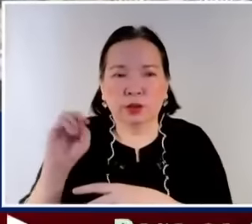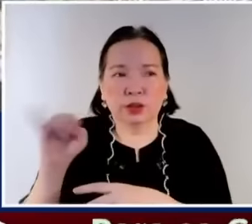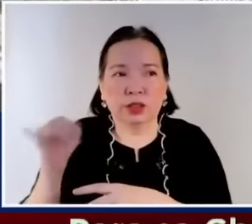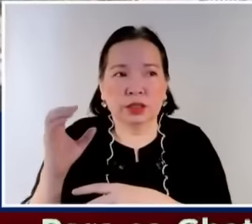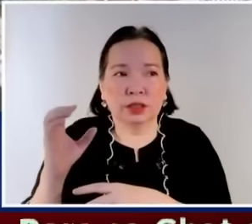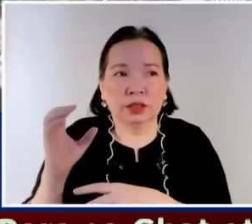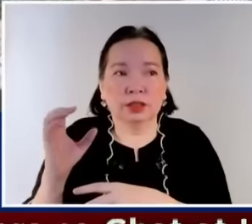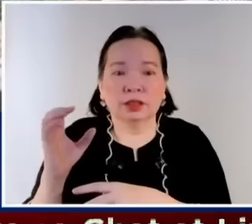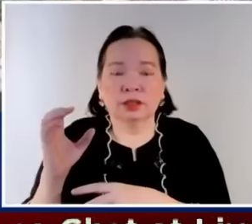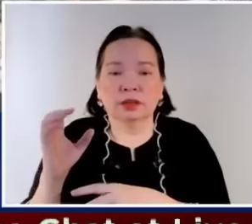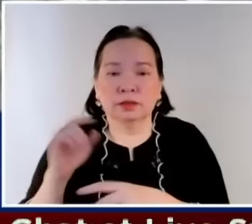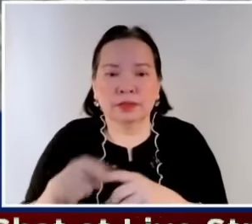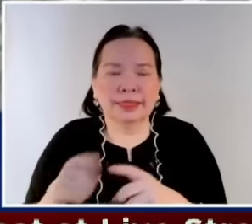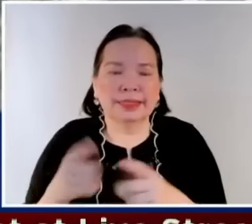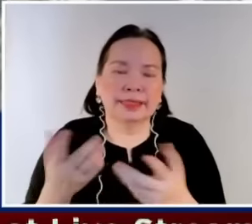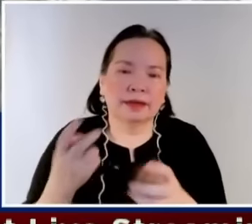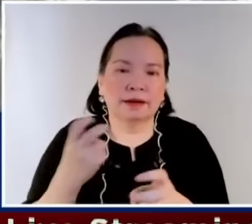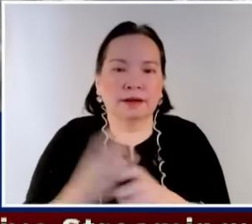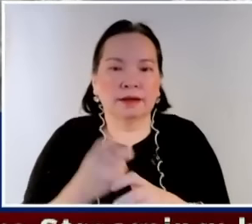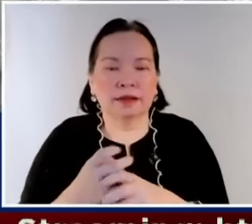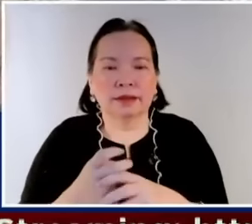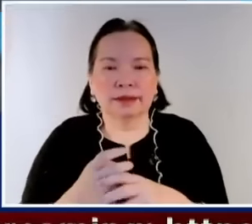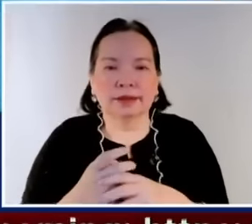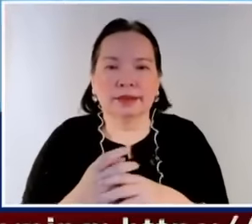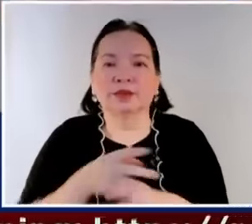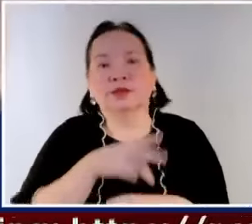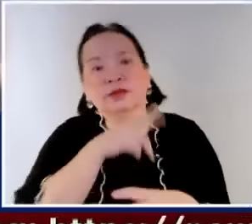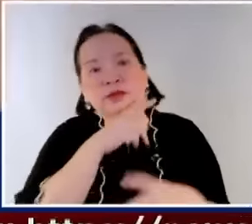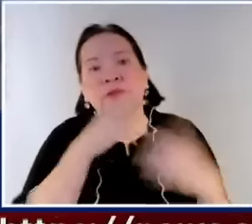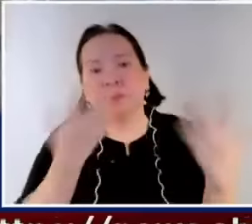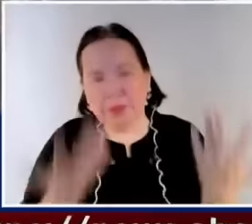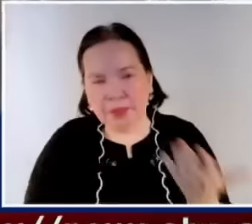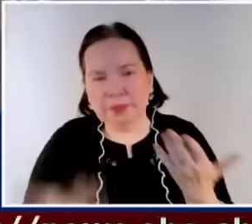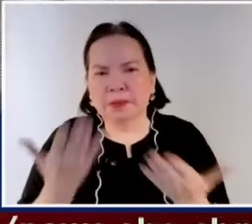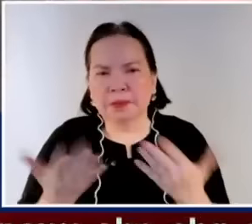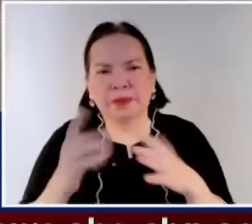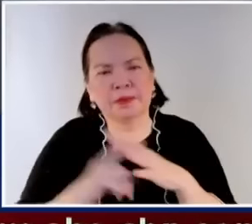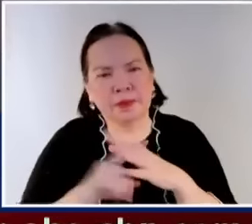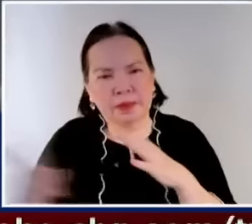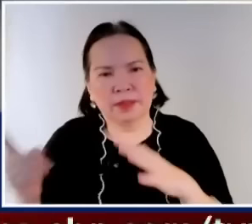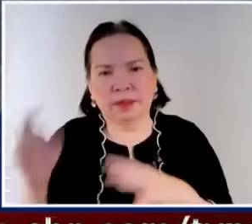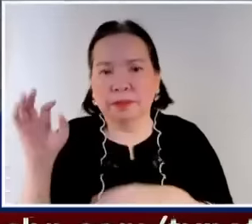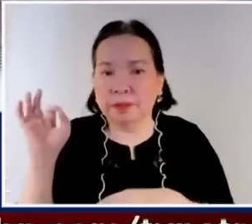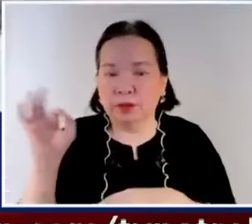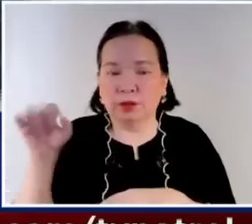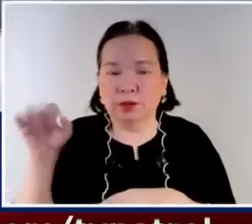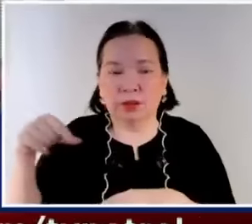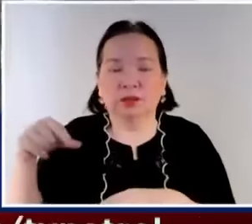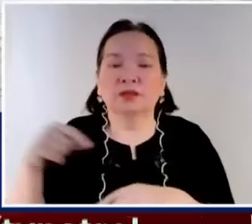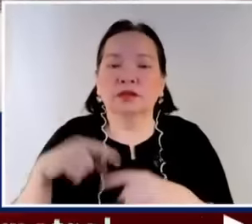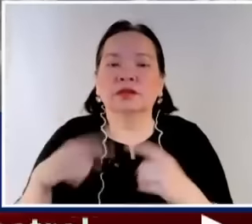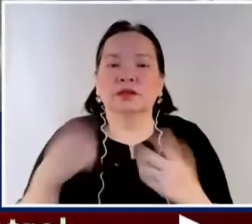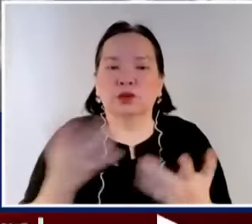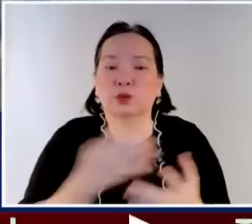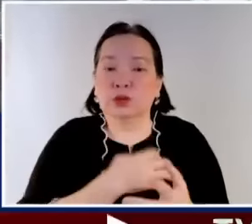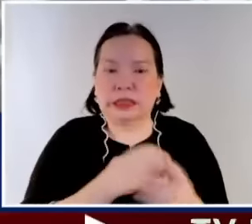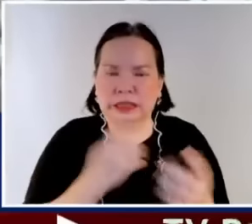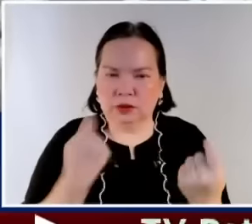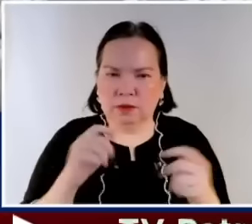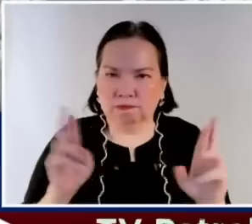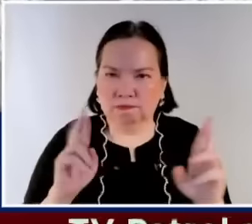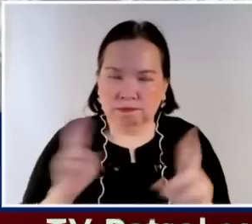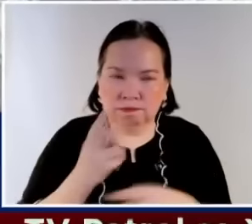umano mayaalis ang posibilidad na tumakas si Pastor Quiboloy, bagay na pinaghahandaan din ng pulisya. Adrian